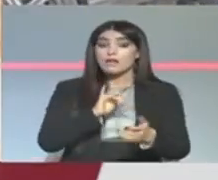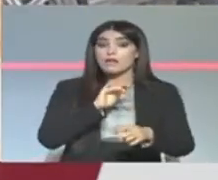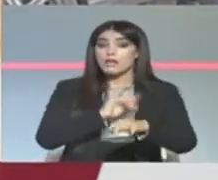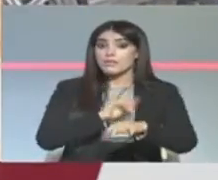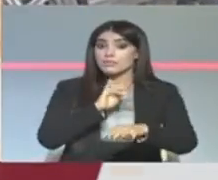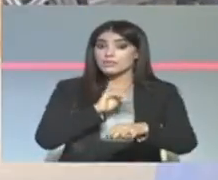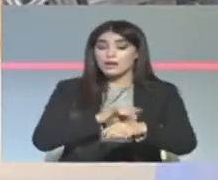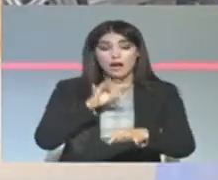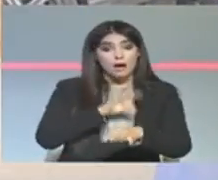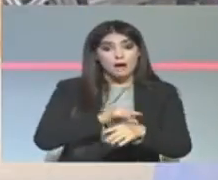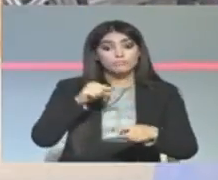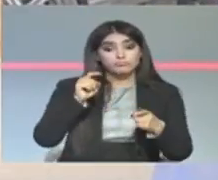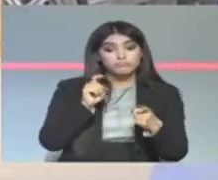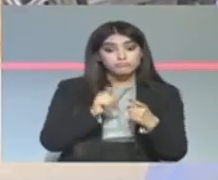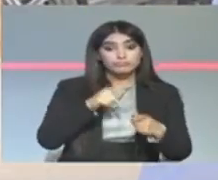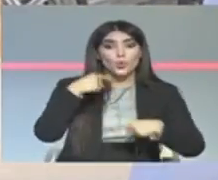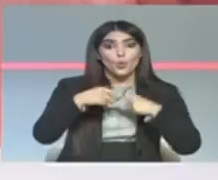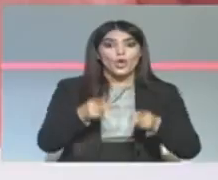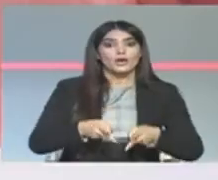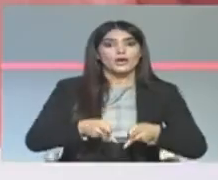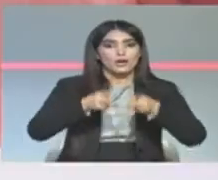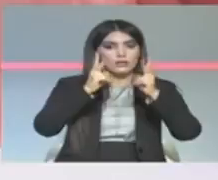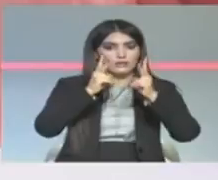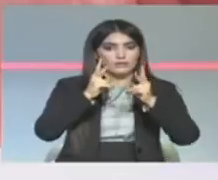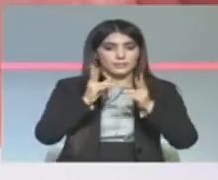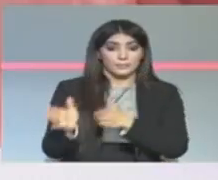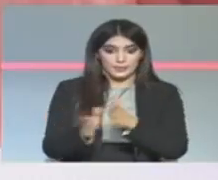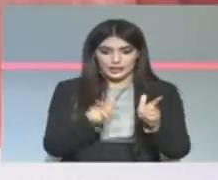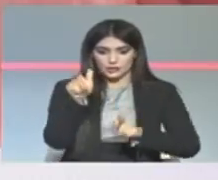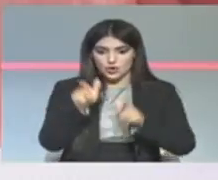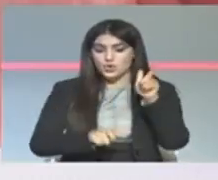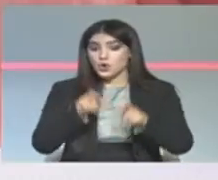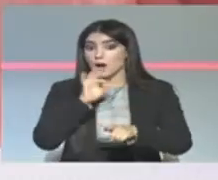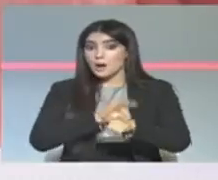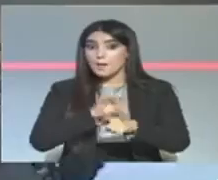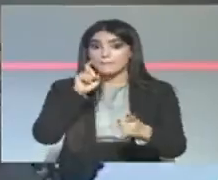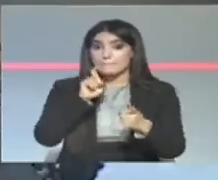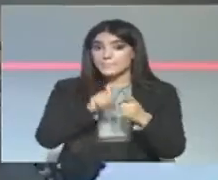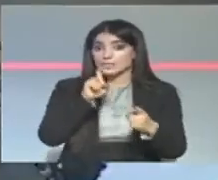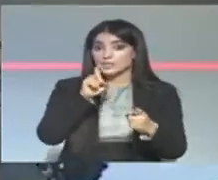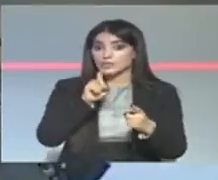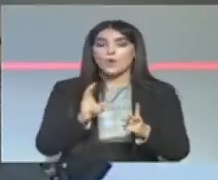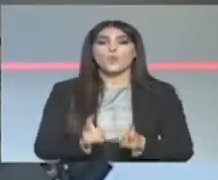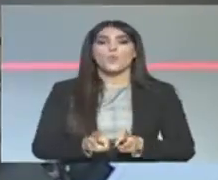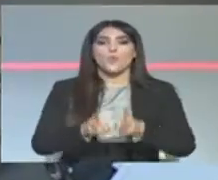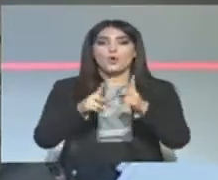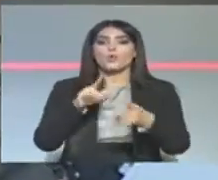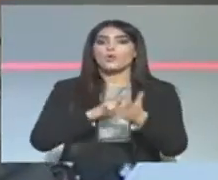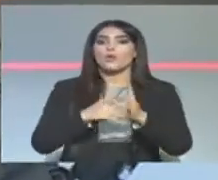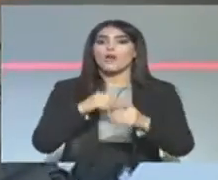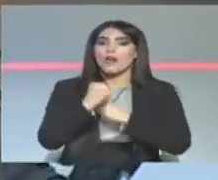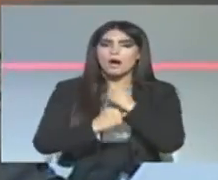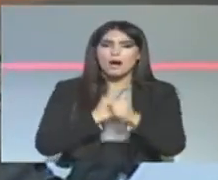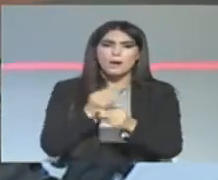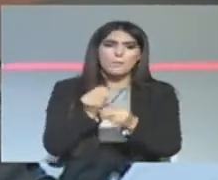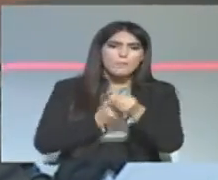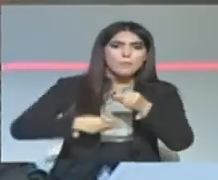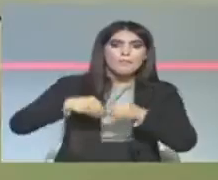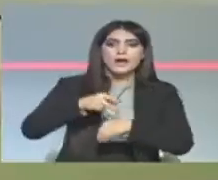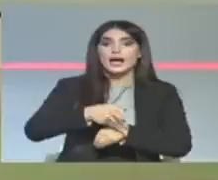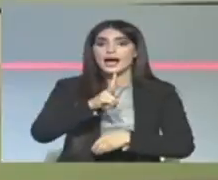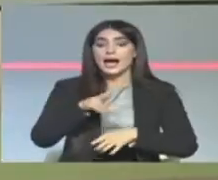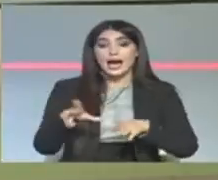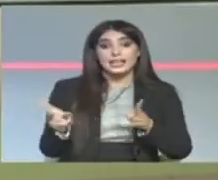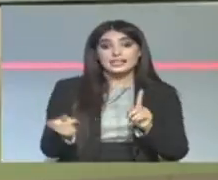العدد متاع المرضى يكون مرت في عدد المصابين بمرض السكري يرتفع من سنه الى اخرى خاصه في منطقه